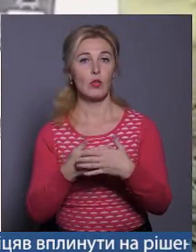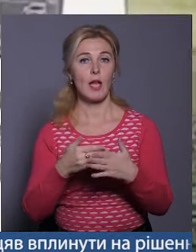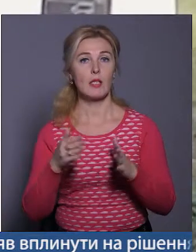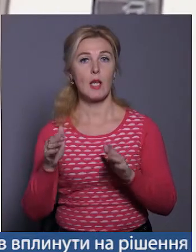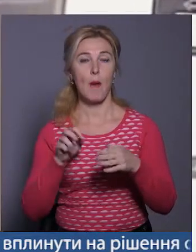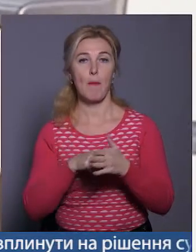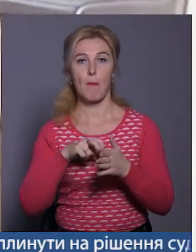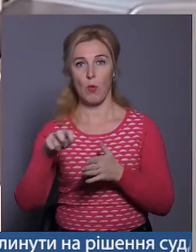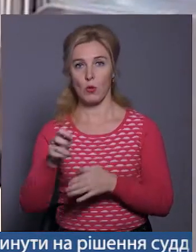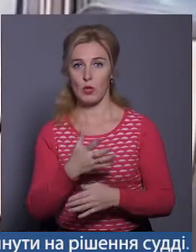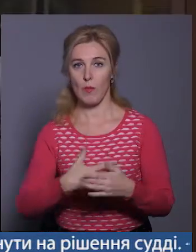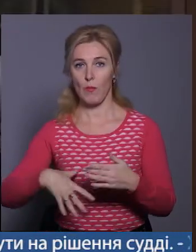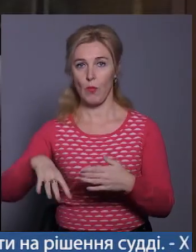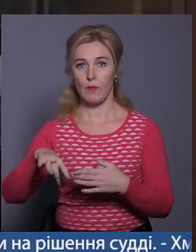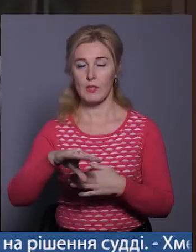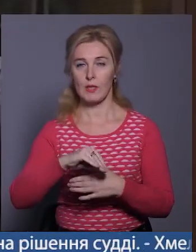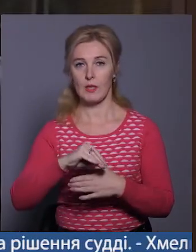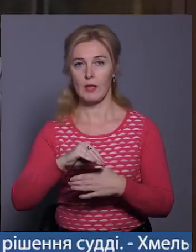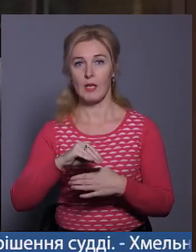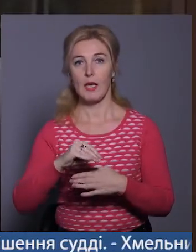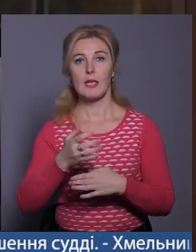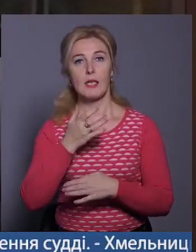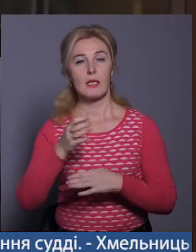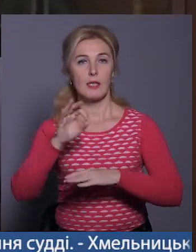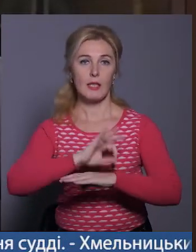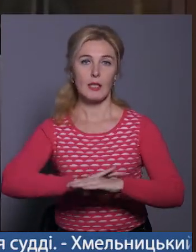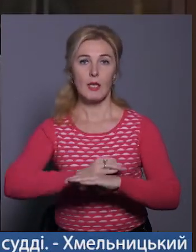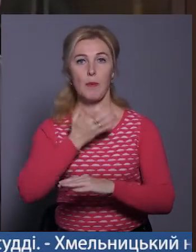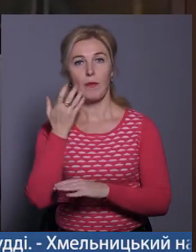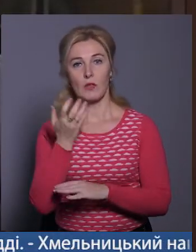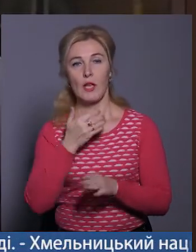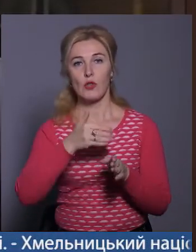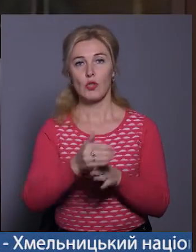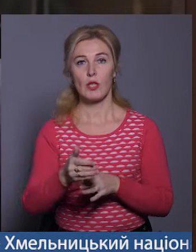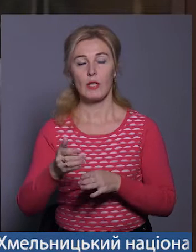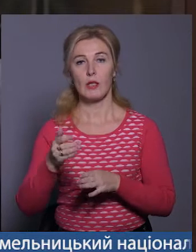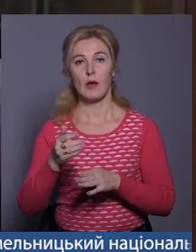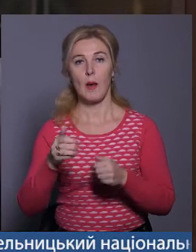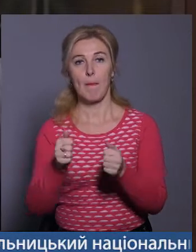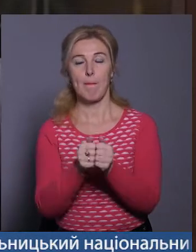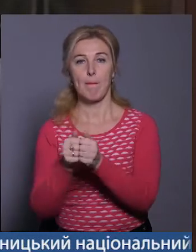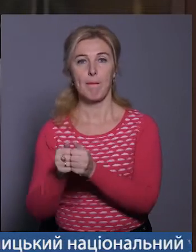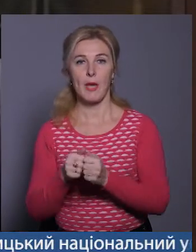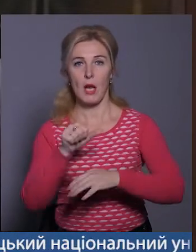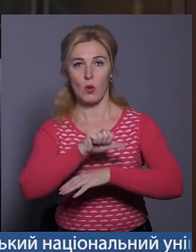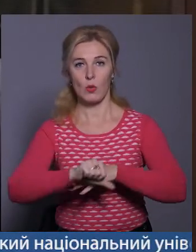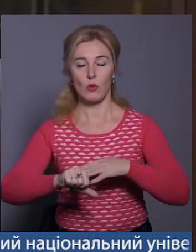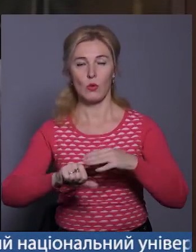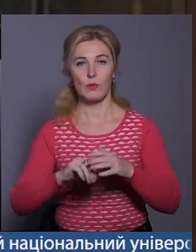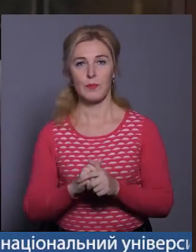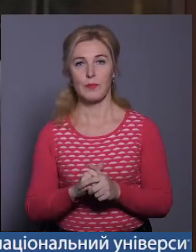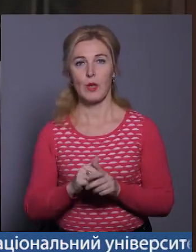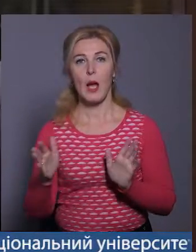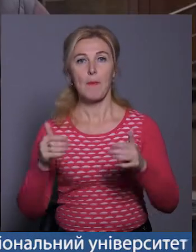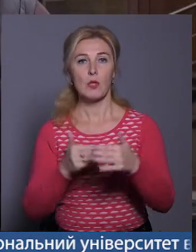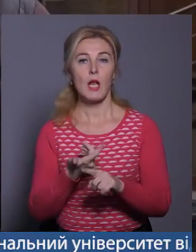всій східній, південній і навіть частину північної біля кордону частині нашої країни. Посилок